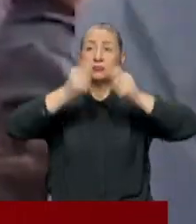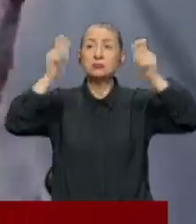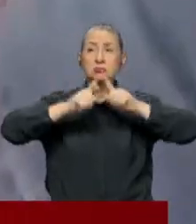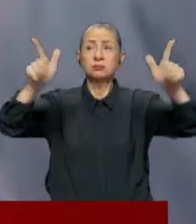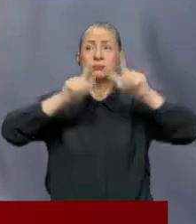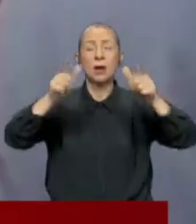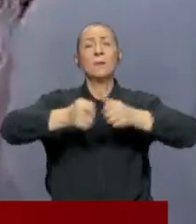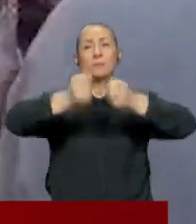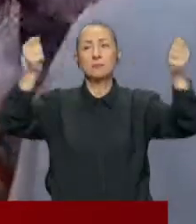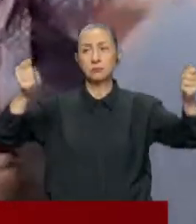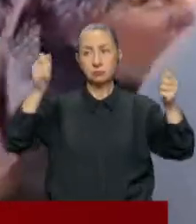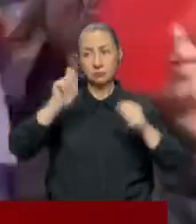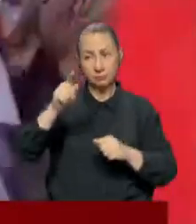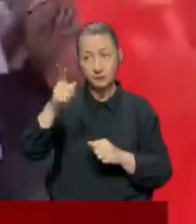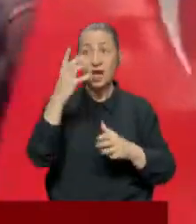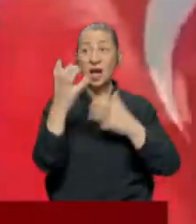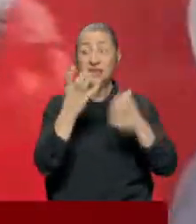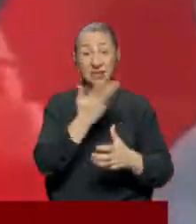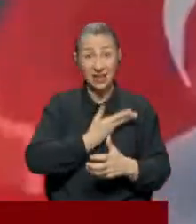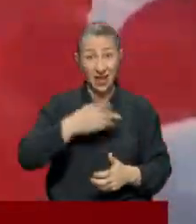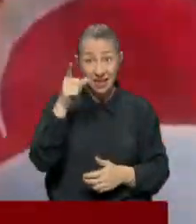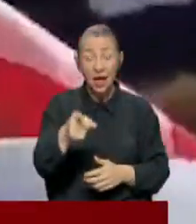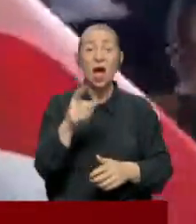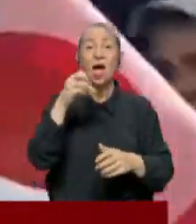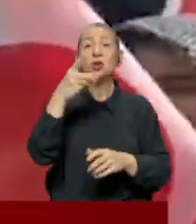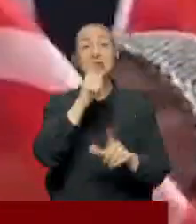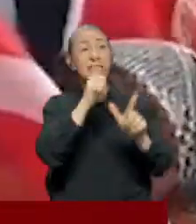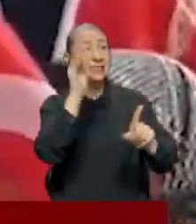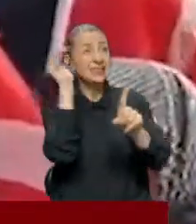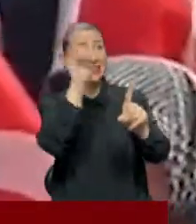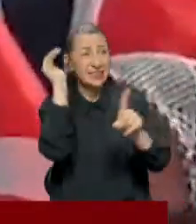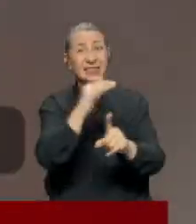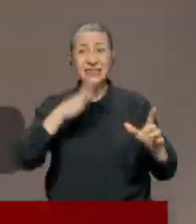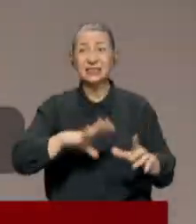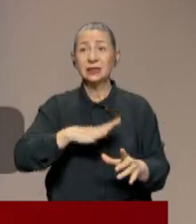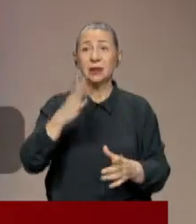atıldı, pankartlar açıldı. Ateş'in sevenleri Erdoğan'a seslerini duyurmaya